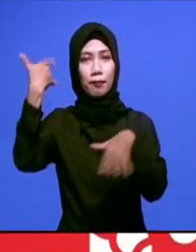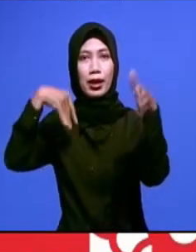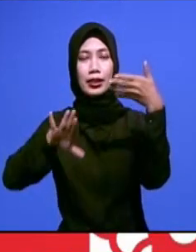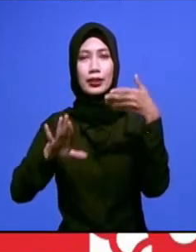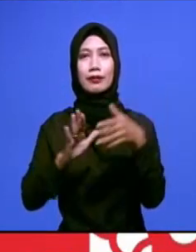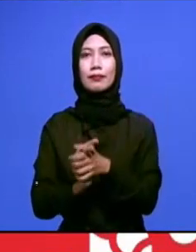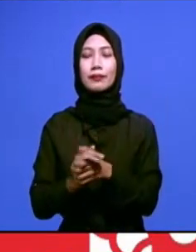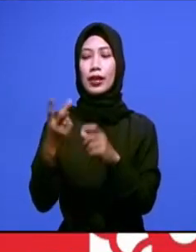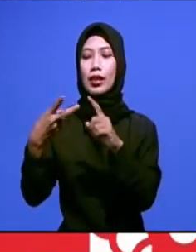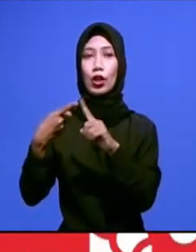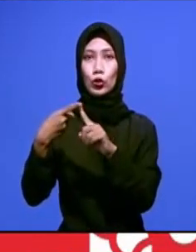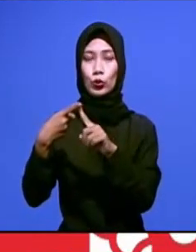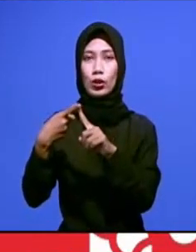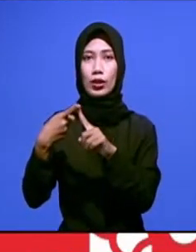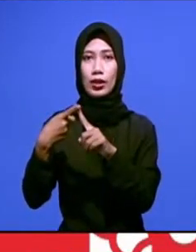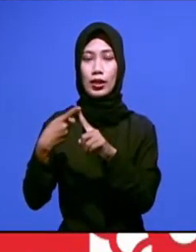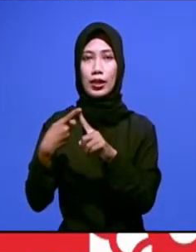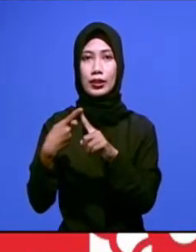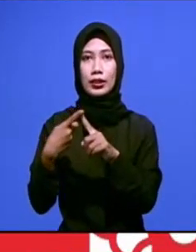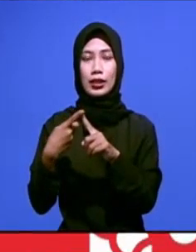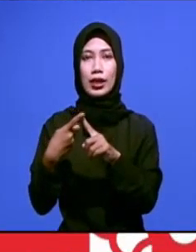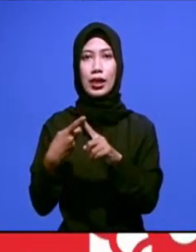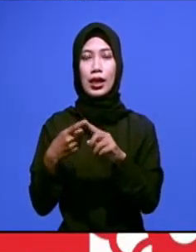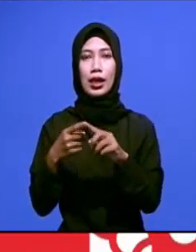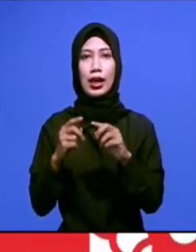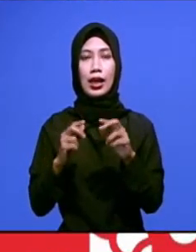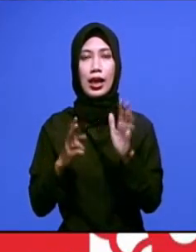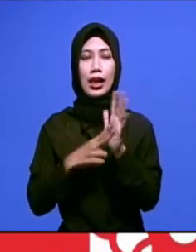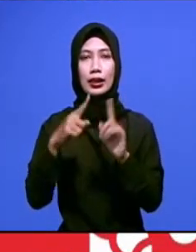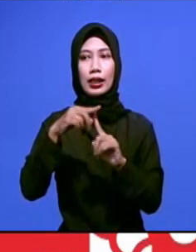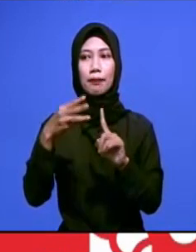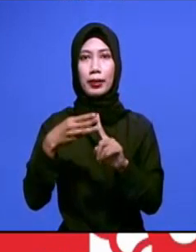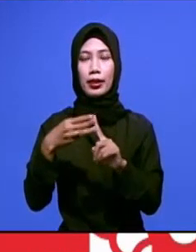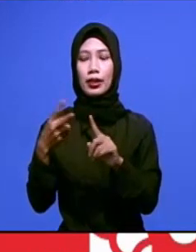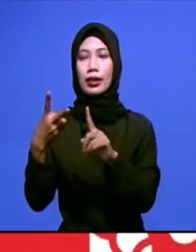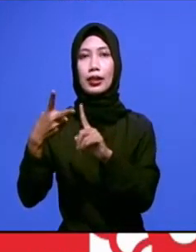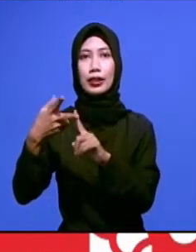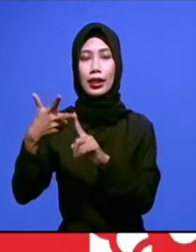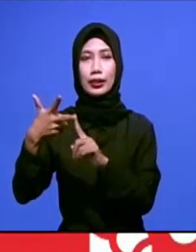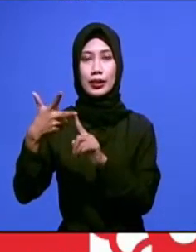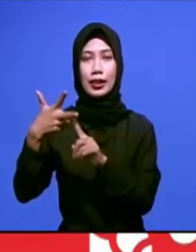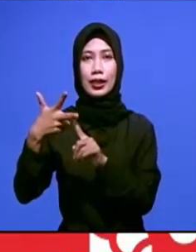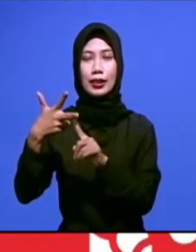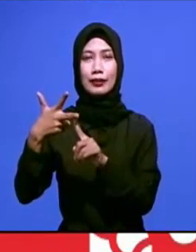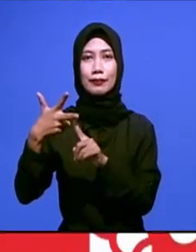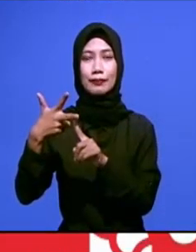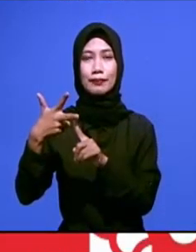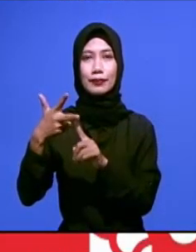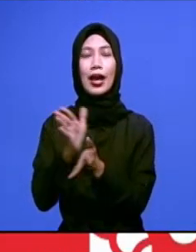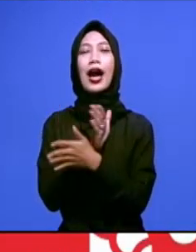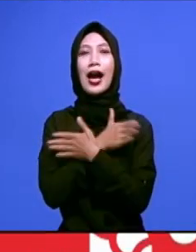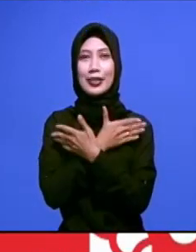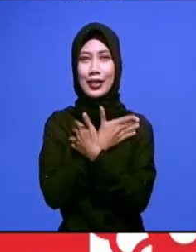membentang diemban Muhammad adzan dari Nusa Tenggara Barat sedangkan tugas pembawa Baki dilaksanakan siswa asal Aceh Indriani Puspita